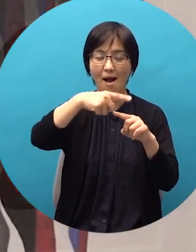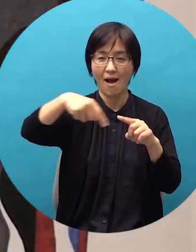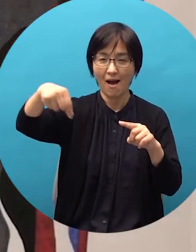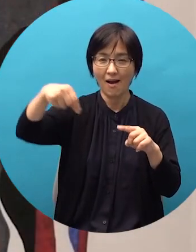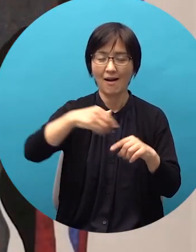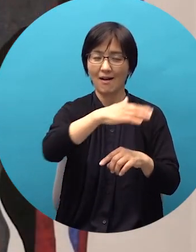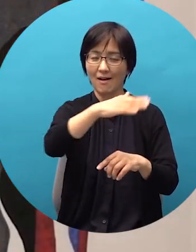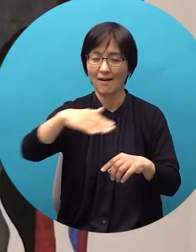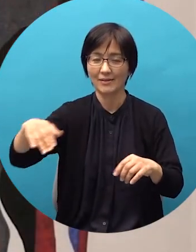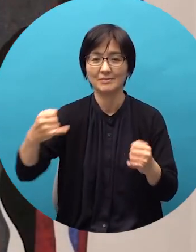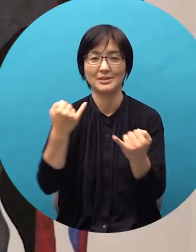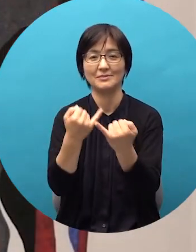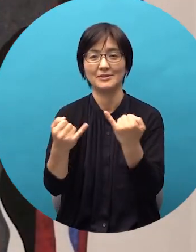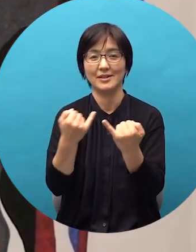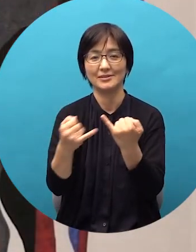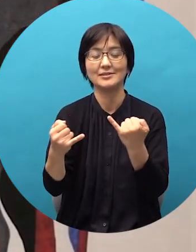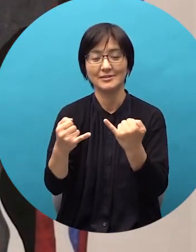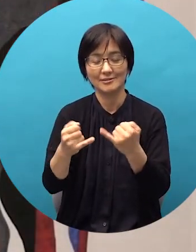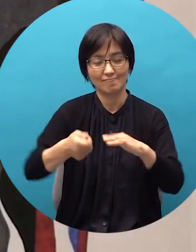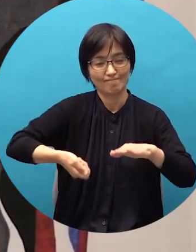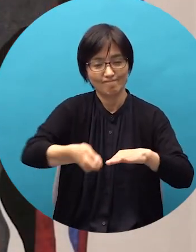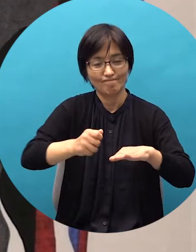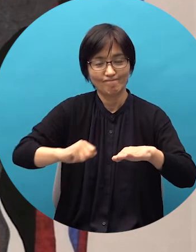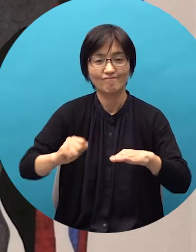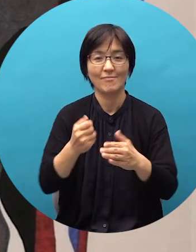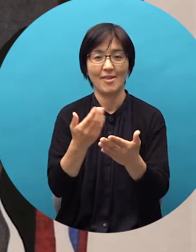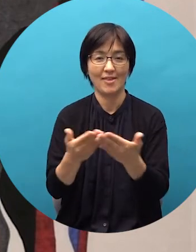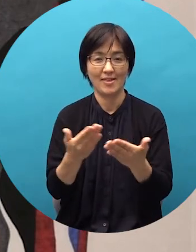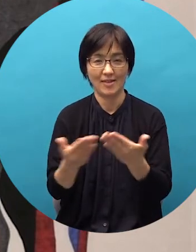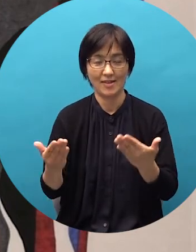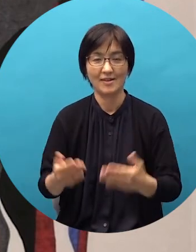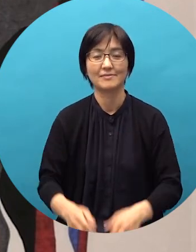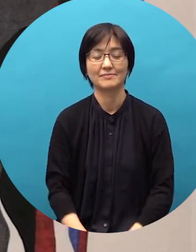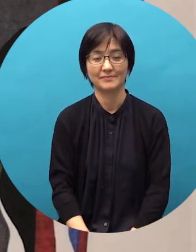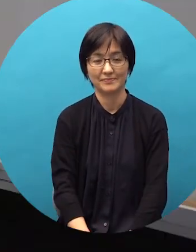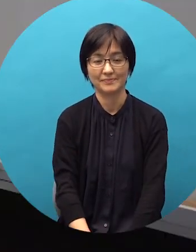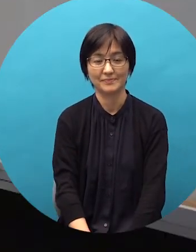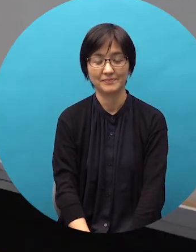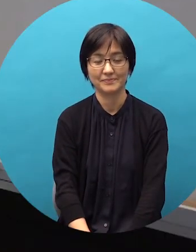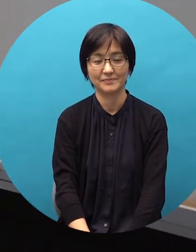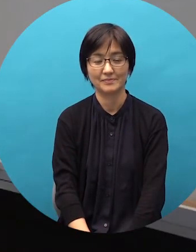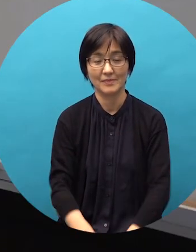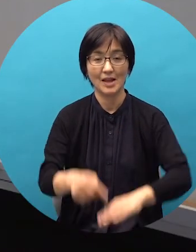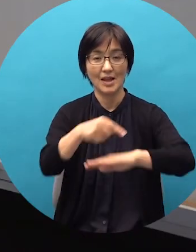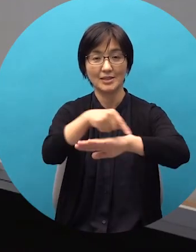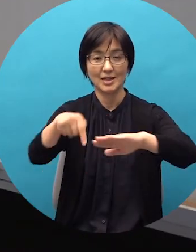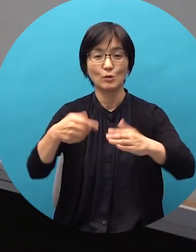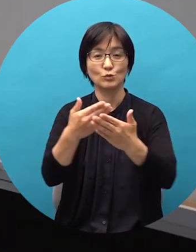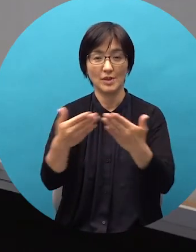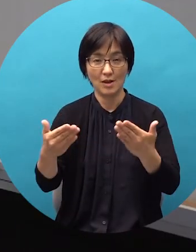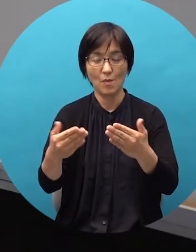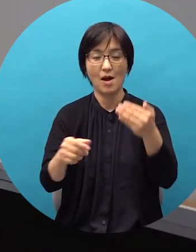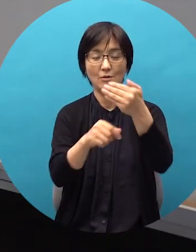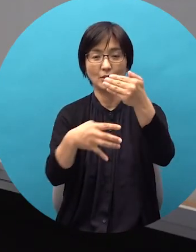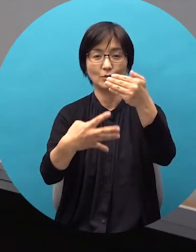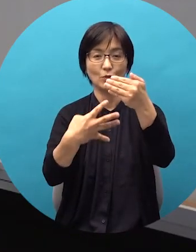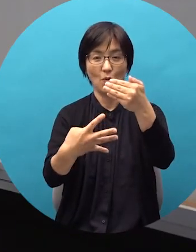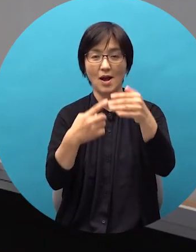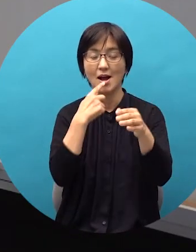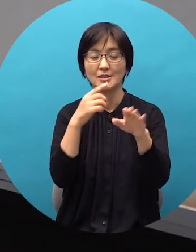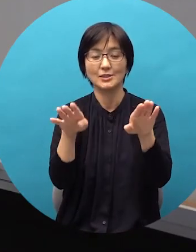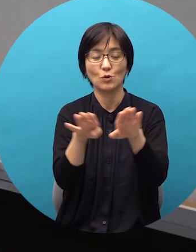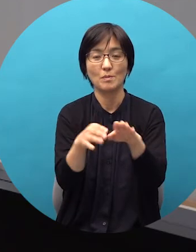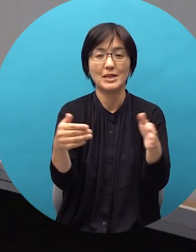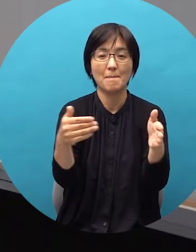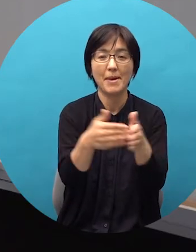いような葉っぱをさざ波に見立てて、作品を制作しています。 今回の企画展は9月4日